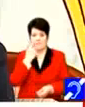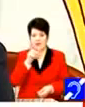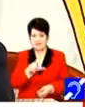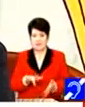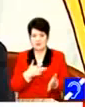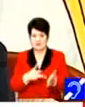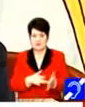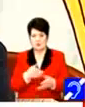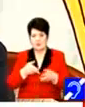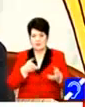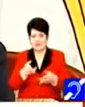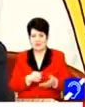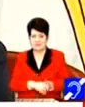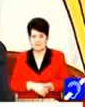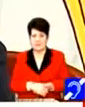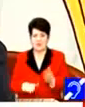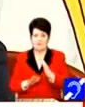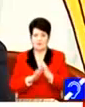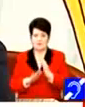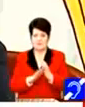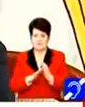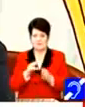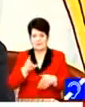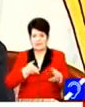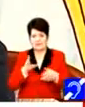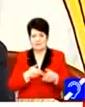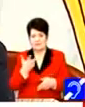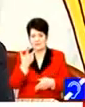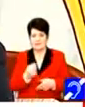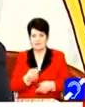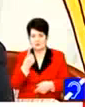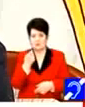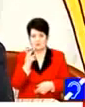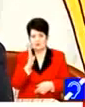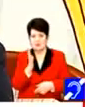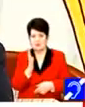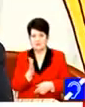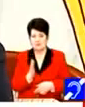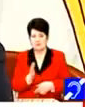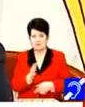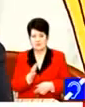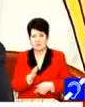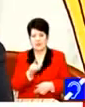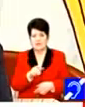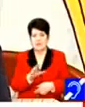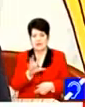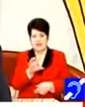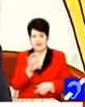personalul centrului de sterilizare, dar ne vor ajuta și să sterilizăm în 3 zile 150 de câini maidănezi.